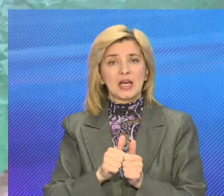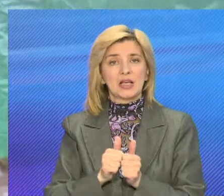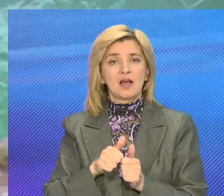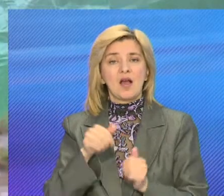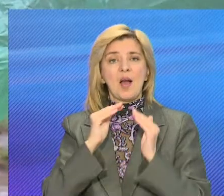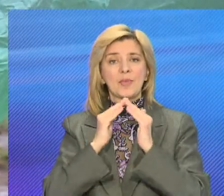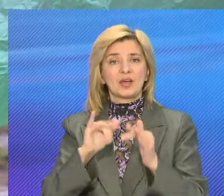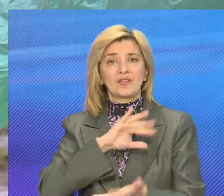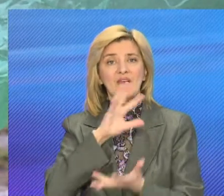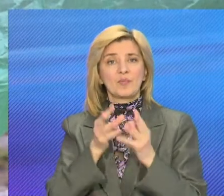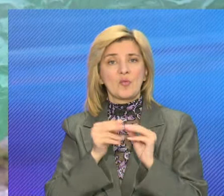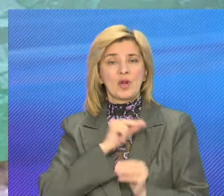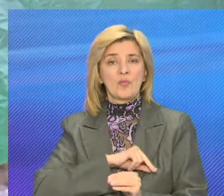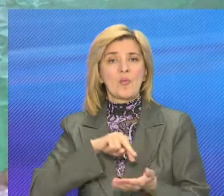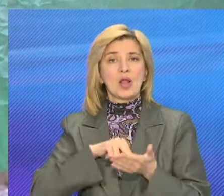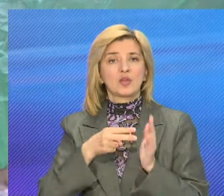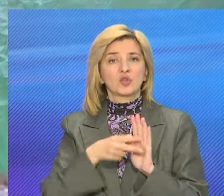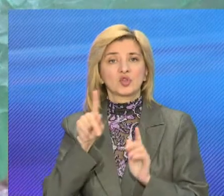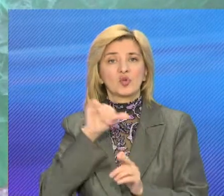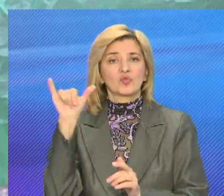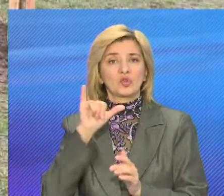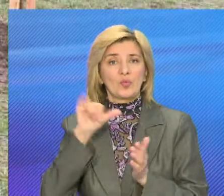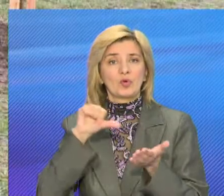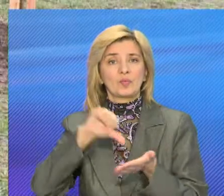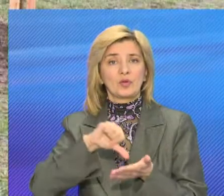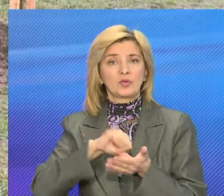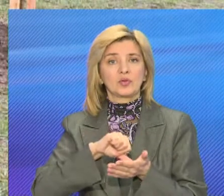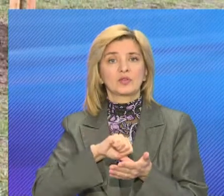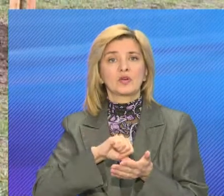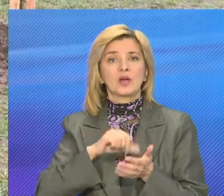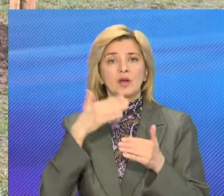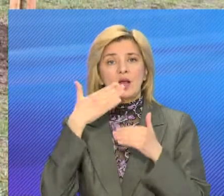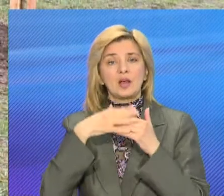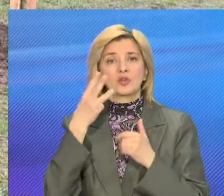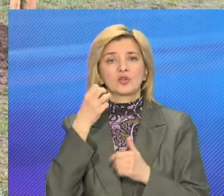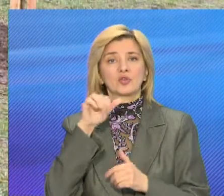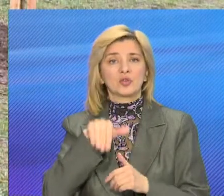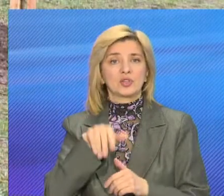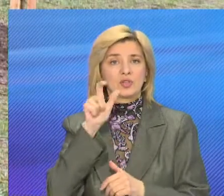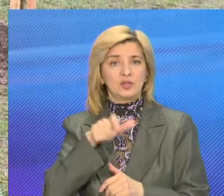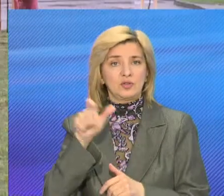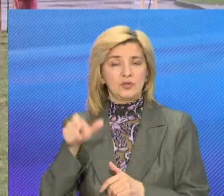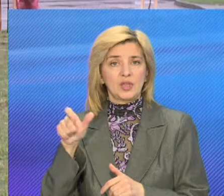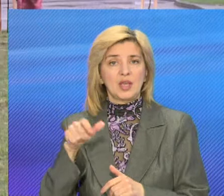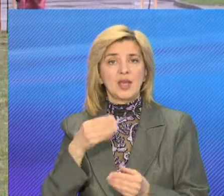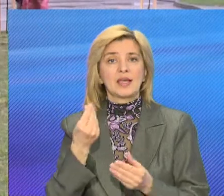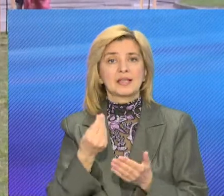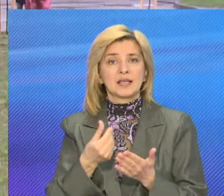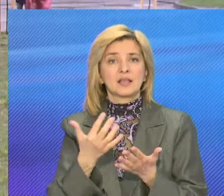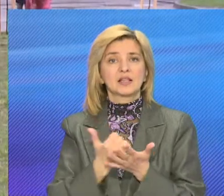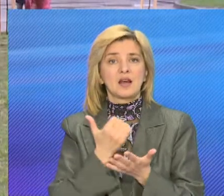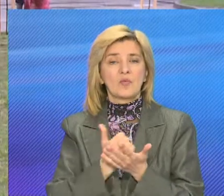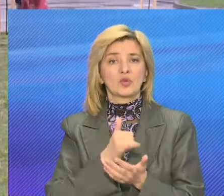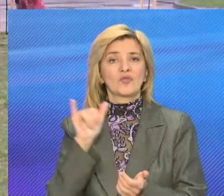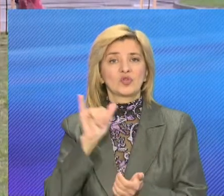работ. Плануецца, што да суботніка далучыцца каля 300 тысяч жыхароў Гродзеншчыны. Грашовыя сродкі, заробленыя ў дзень рэспубліканскага